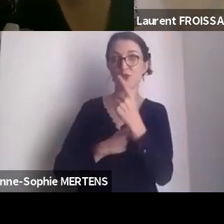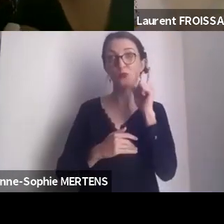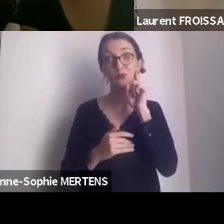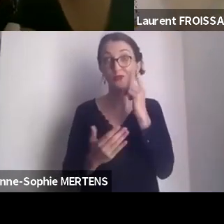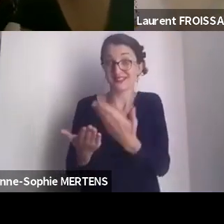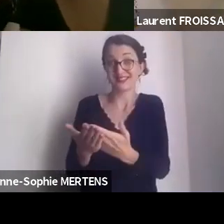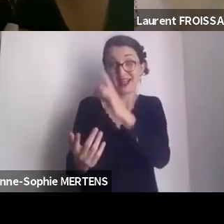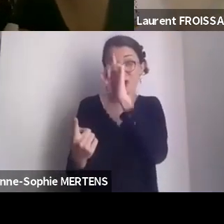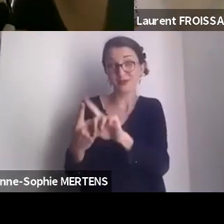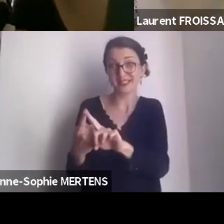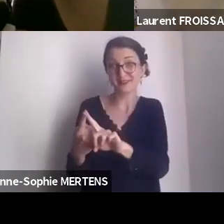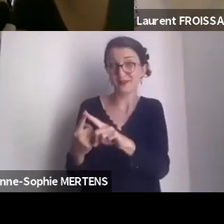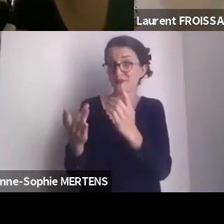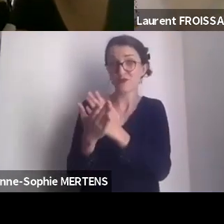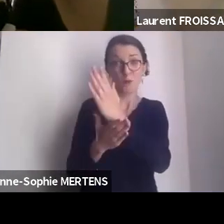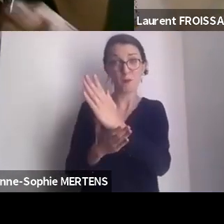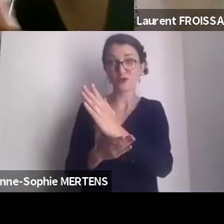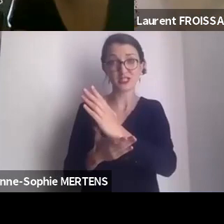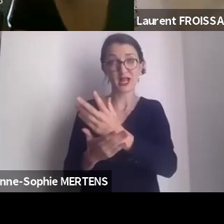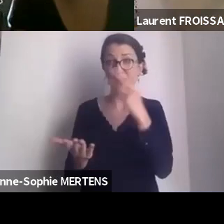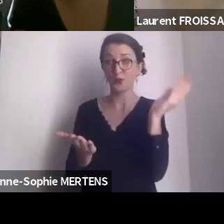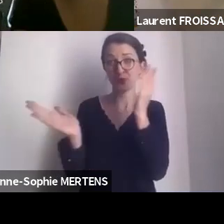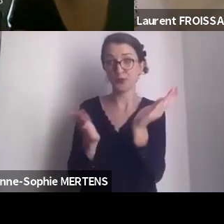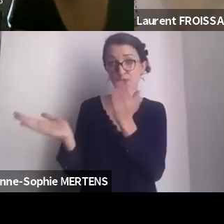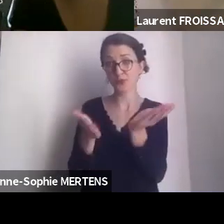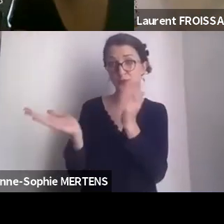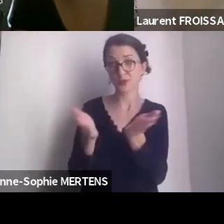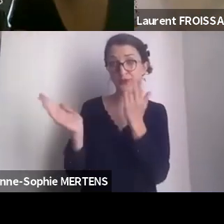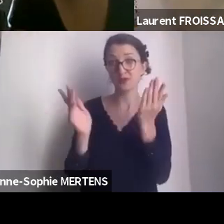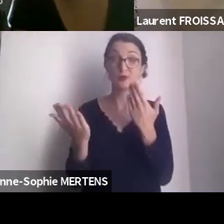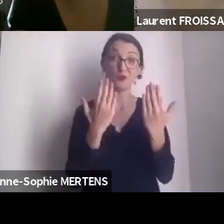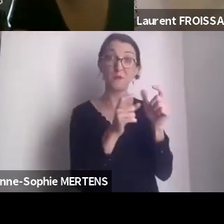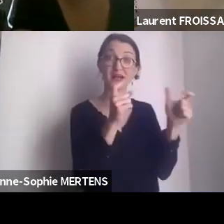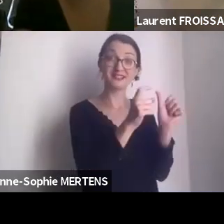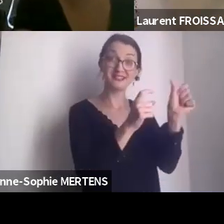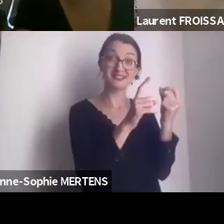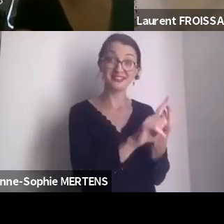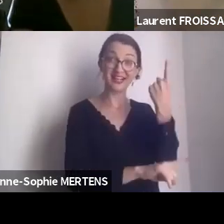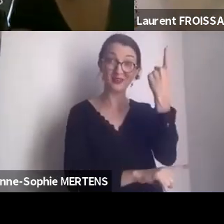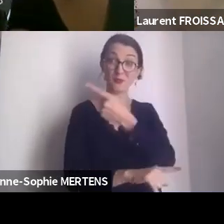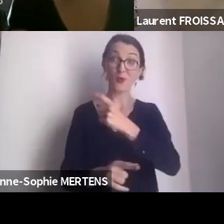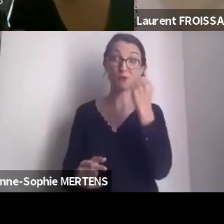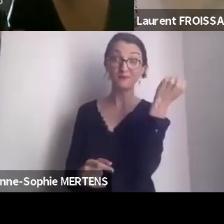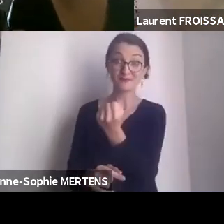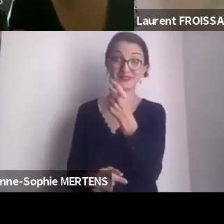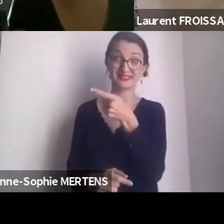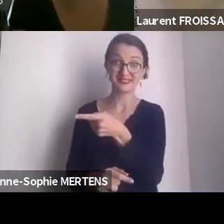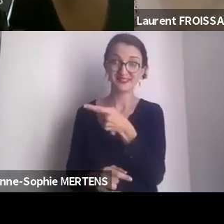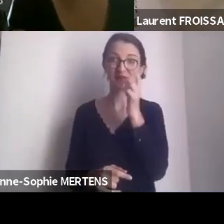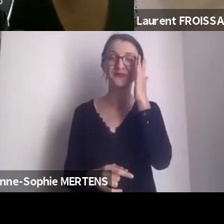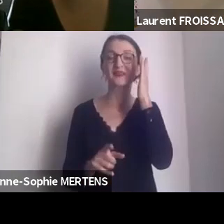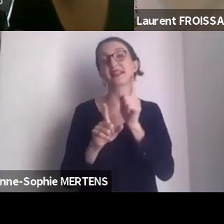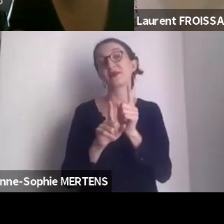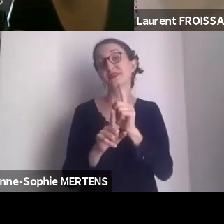plus vite encore qu'une start-up. Et puis, on prend à cœur aussi le bien-être de nos équipes, mais également de la société dans laquelle on